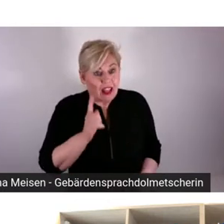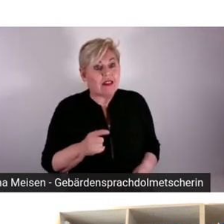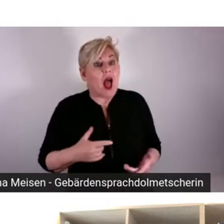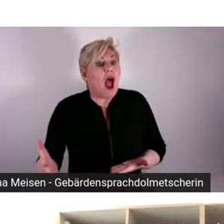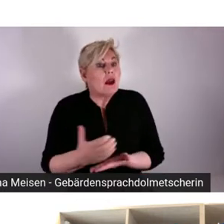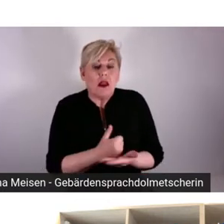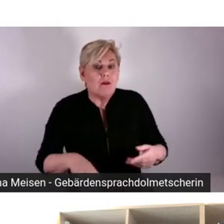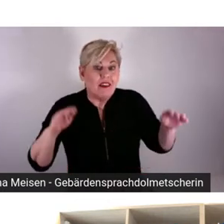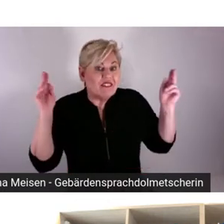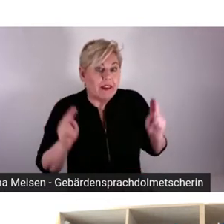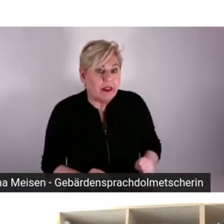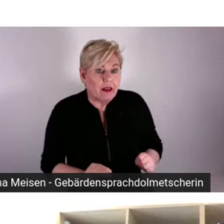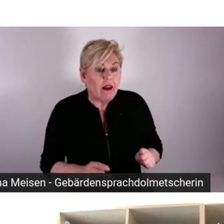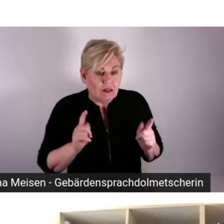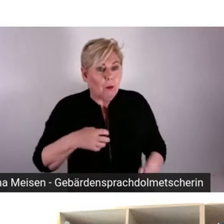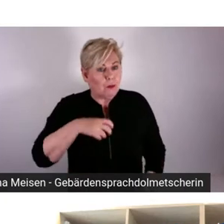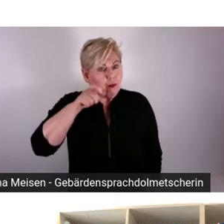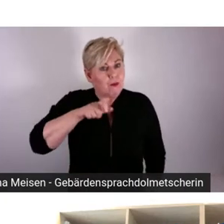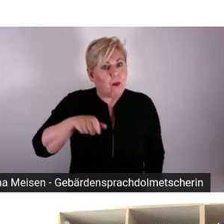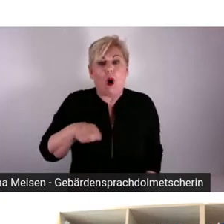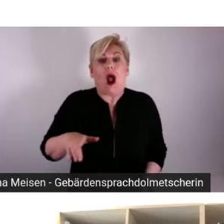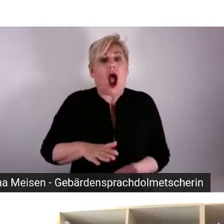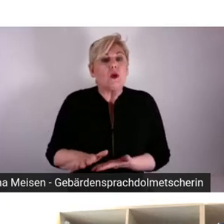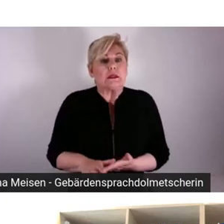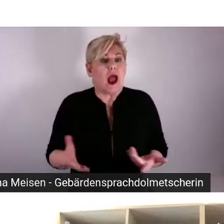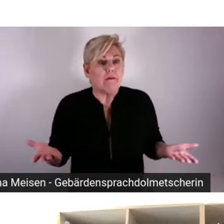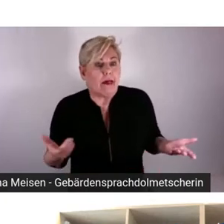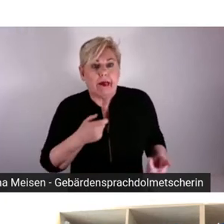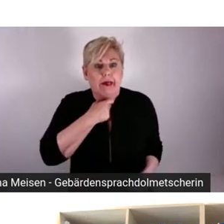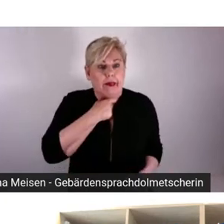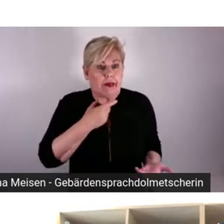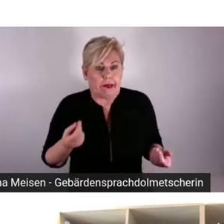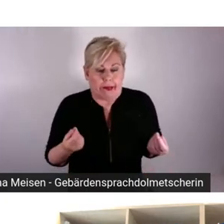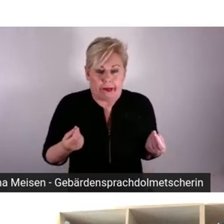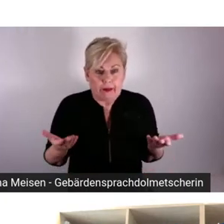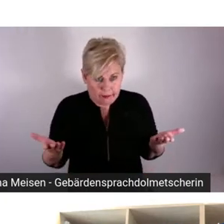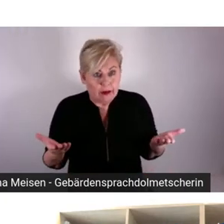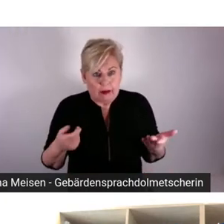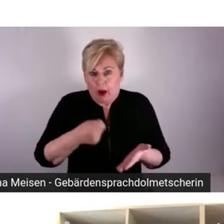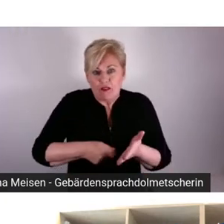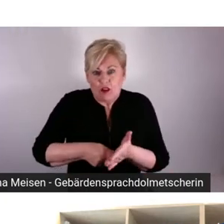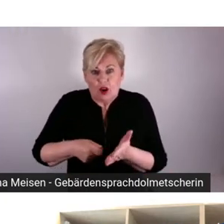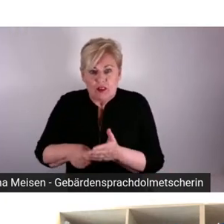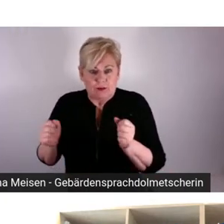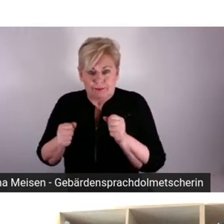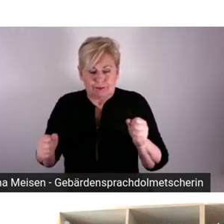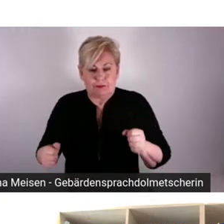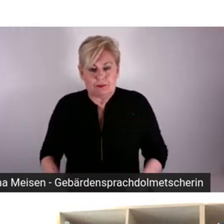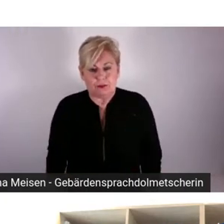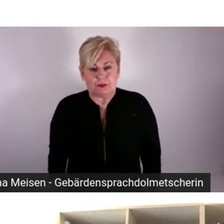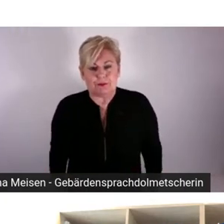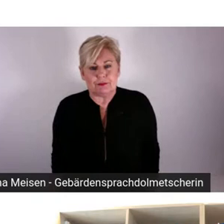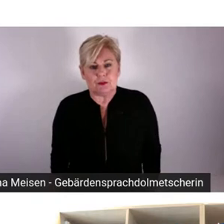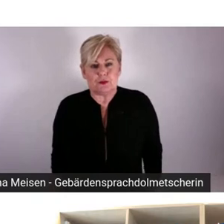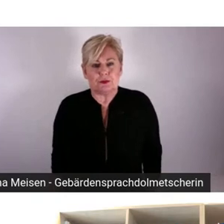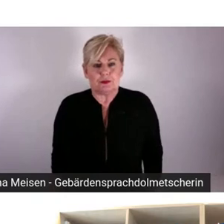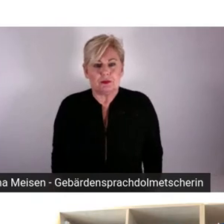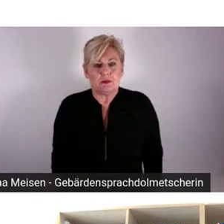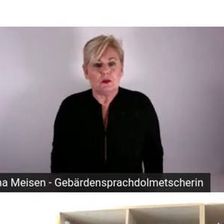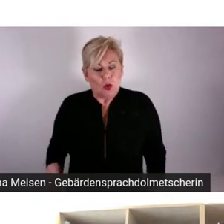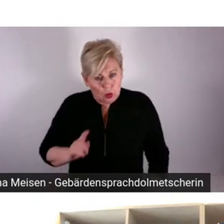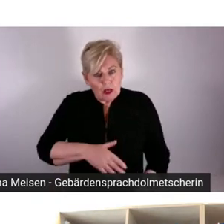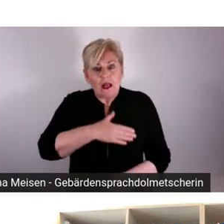Einnahmen, weil dann die Bürgerinnen und Bürger weniger ausgeben können, die von Unternehmen weniger verkaufen können, weniger investieren können. Am Ende